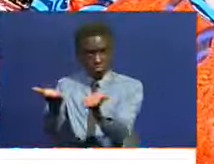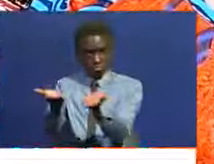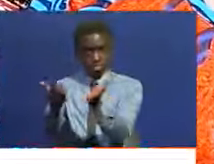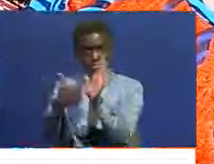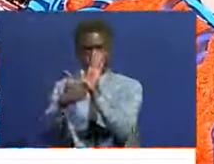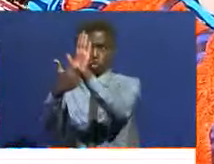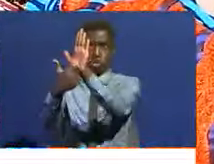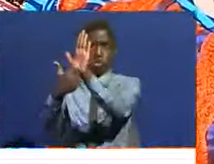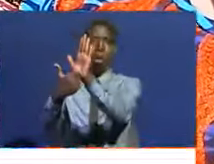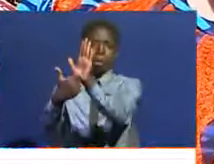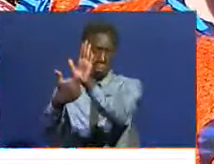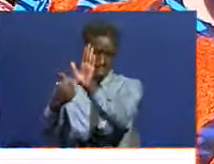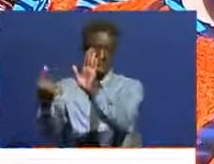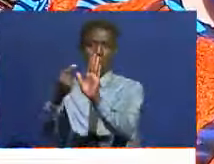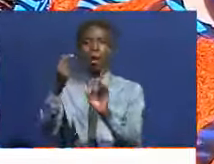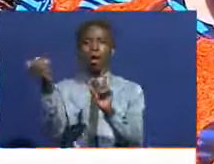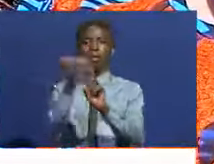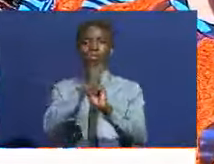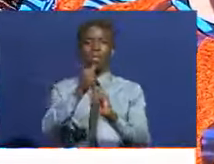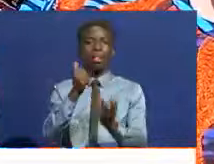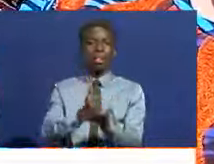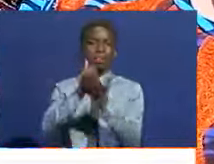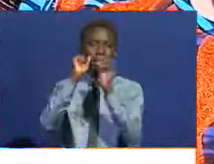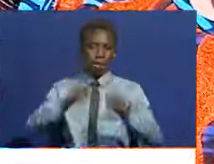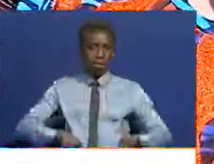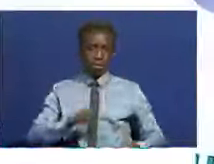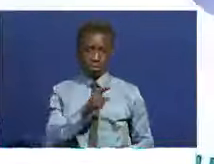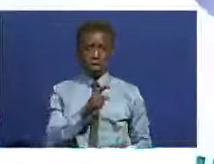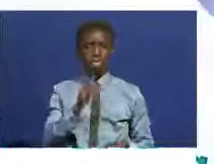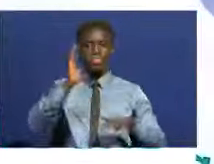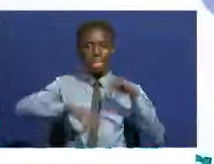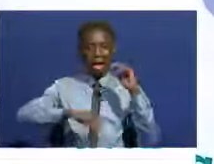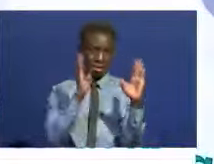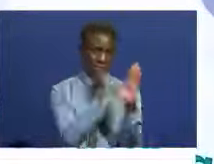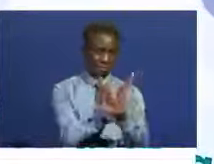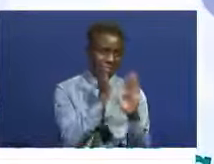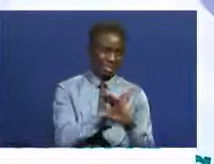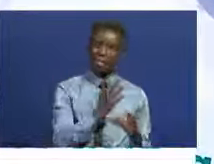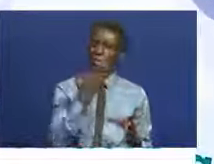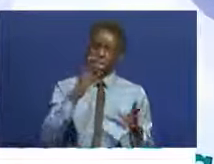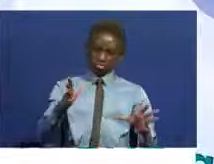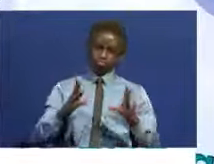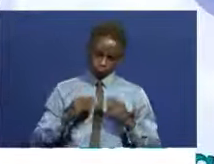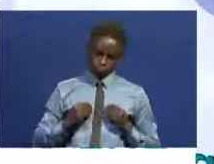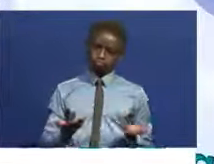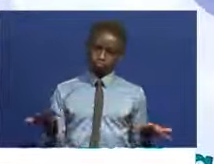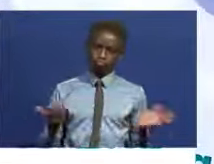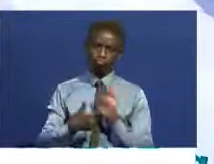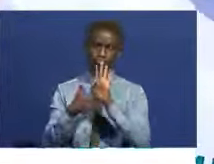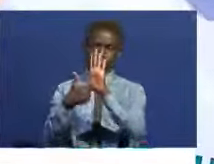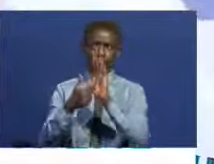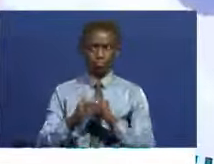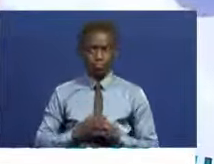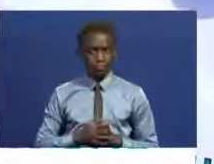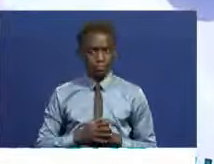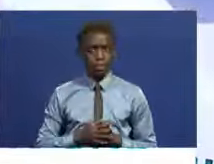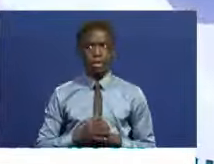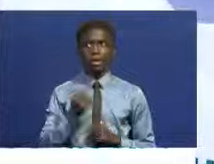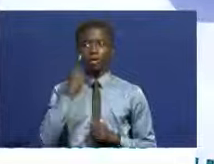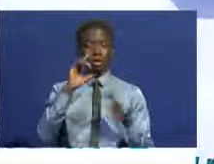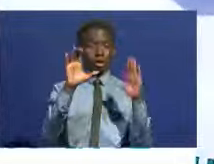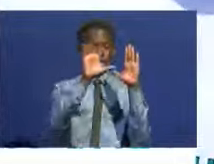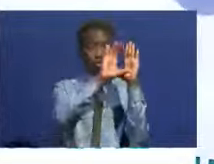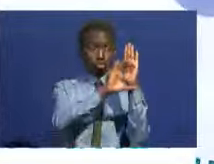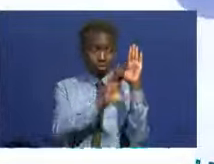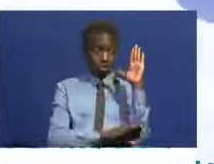zaidi badala ya kumficha pale ndani. Accept vile yuko kwa sababu hivi sasa tunaona katiba yetu inawapatia nafasi nzuri sana